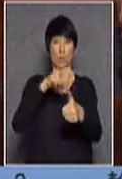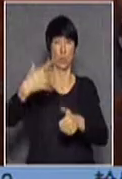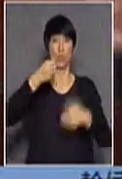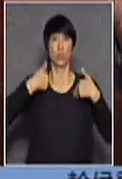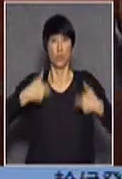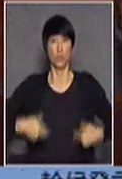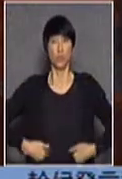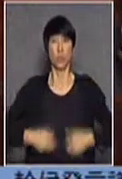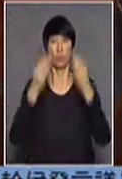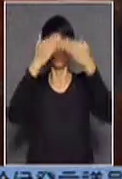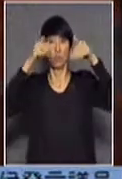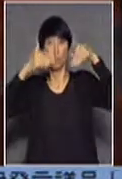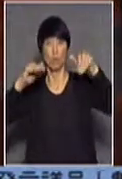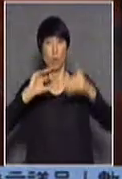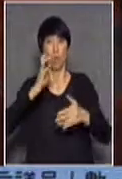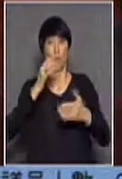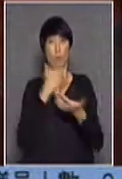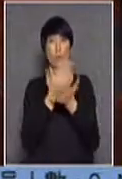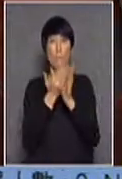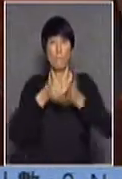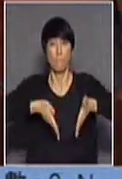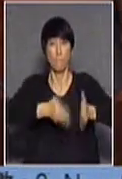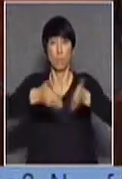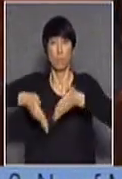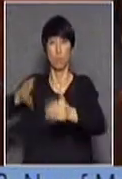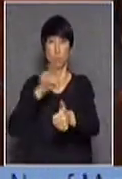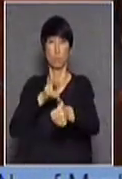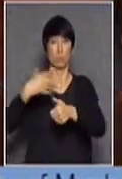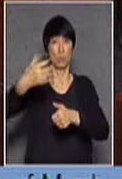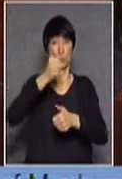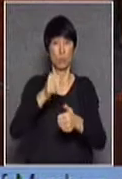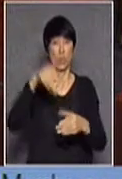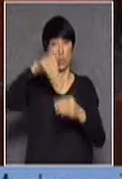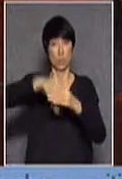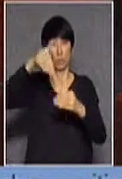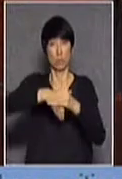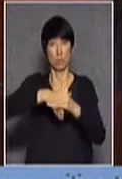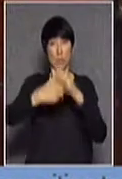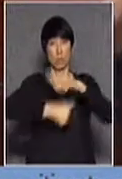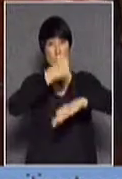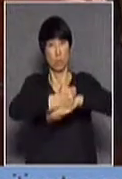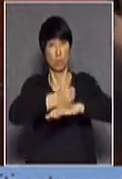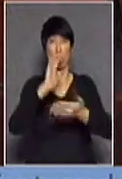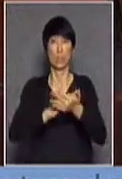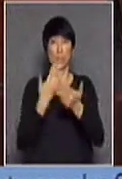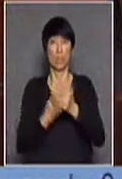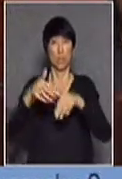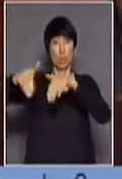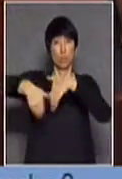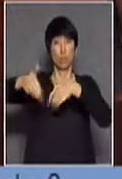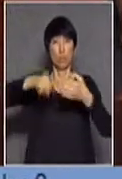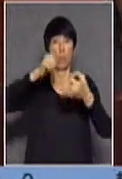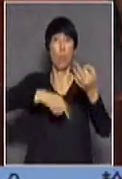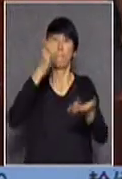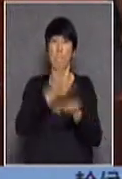維則堂亦都係有唔同家有唔同嘅司理啊，透過選舉產生，但佢就唔係用鄉村嘅名義，佢